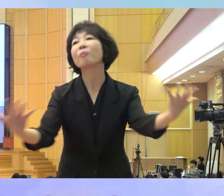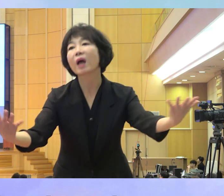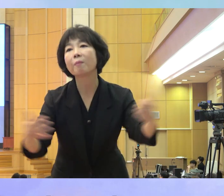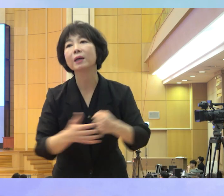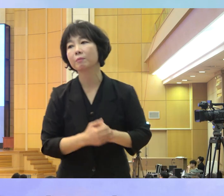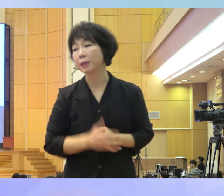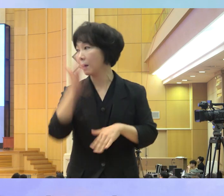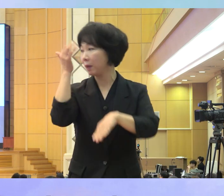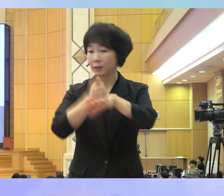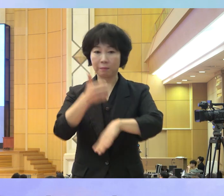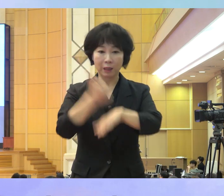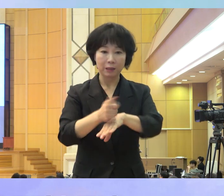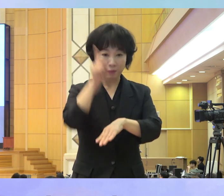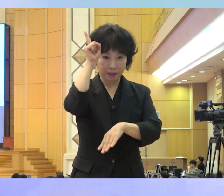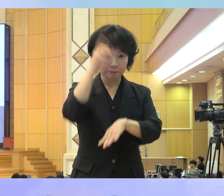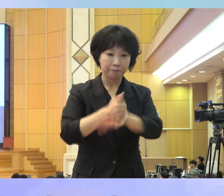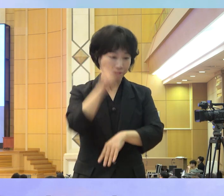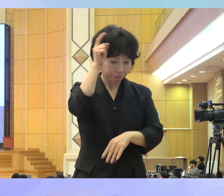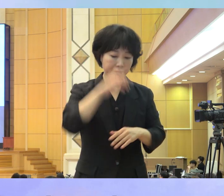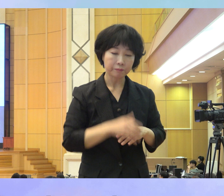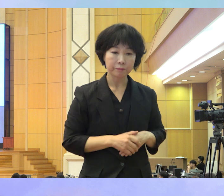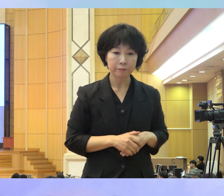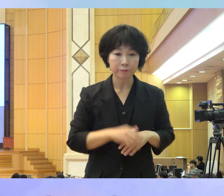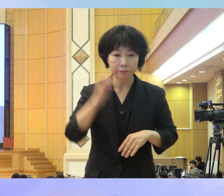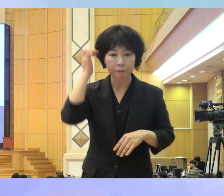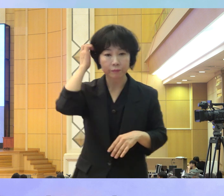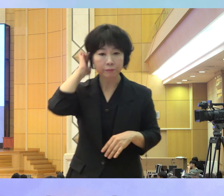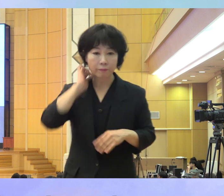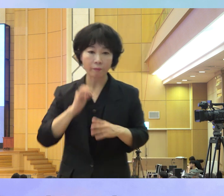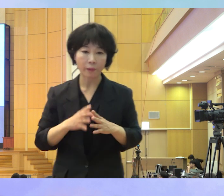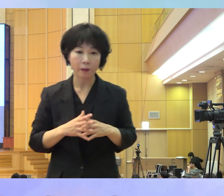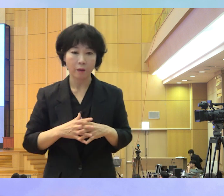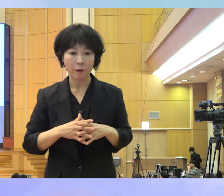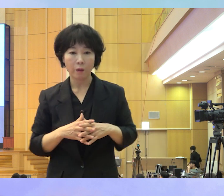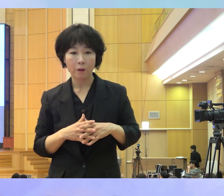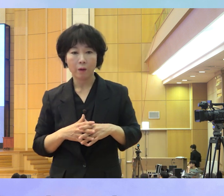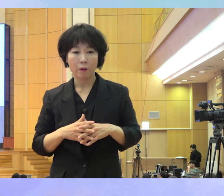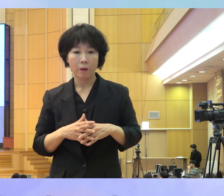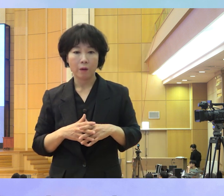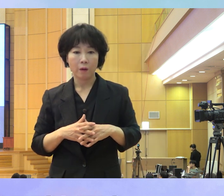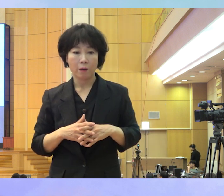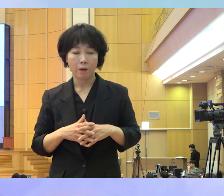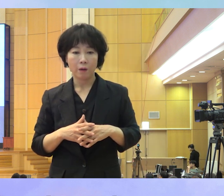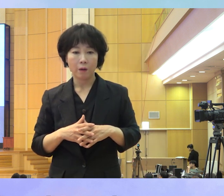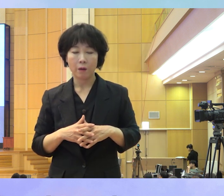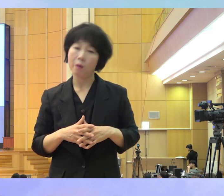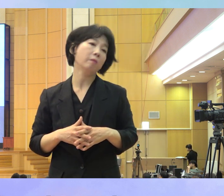이제 마지막으로 한 말씀 드리고 마치려고 합니다.